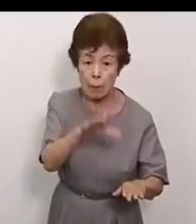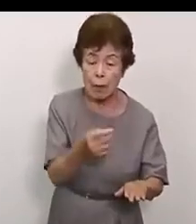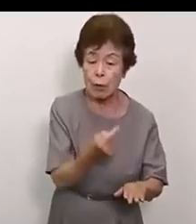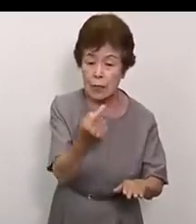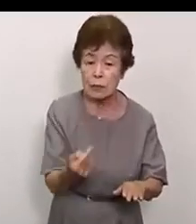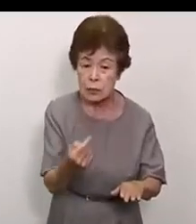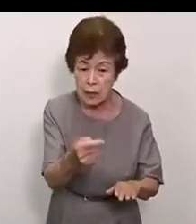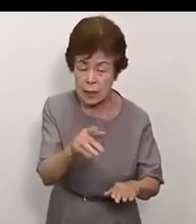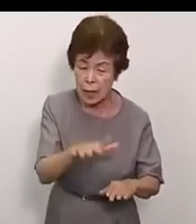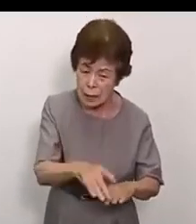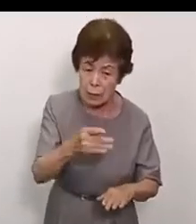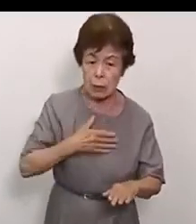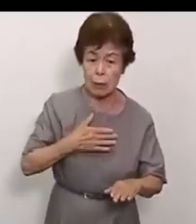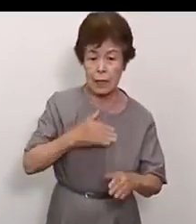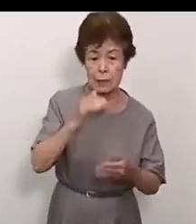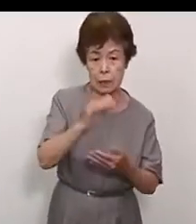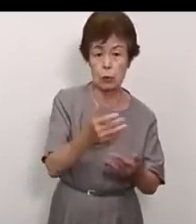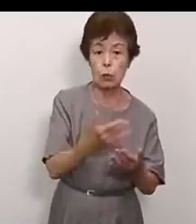て分かったことが多いです。